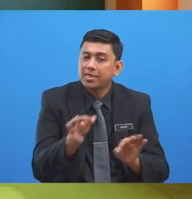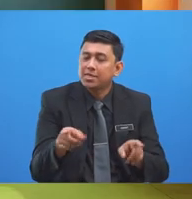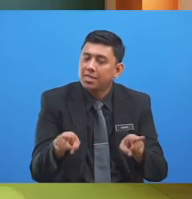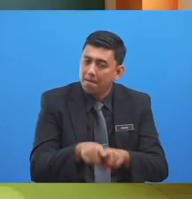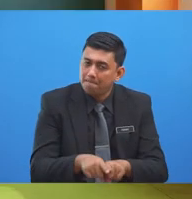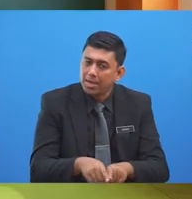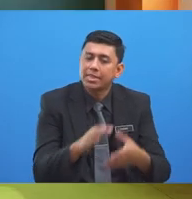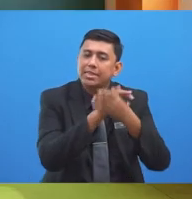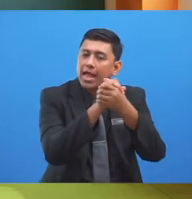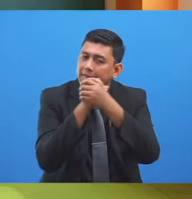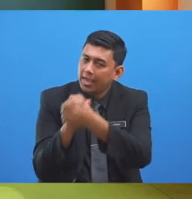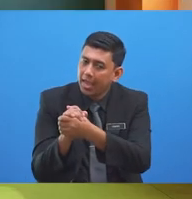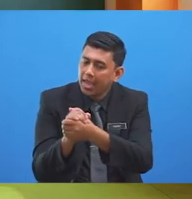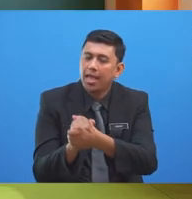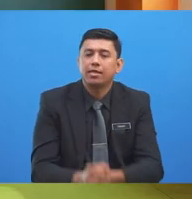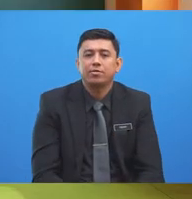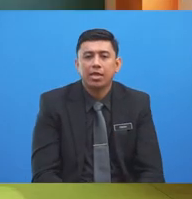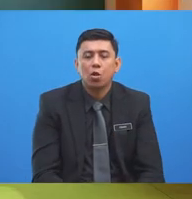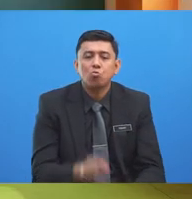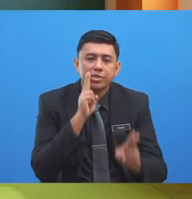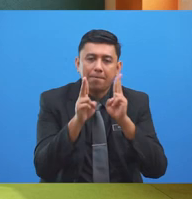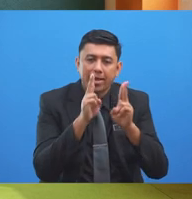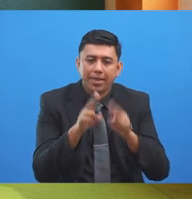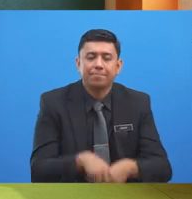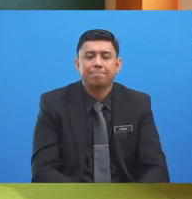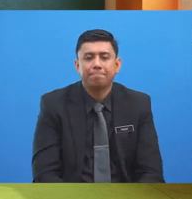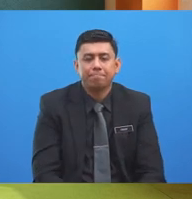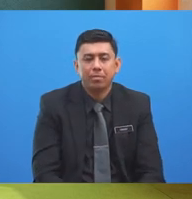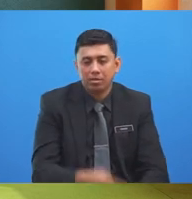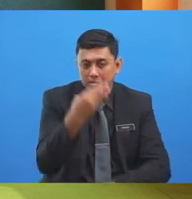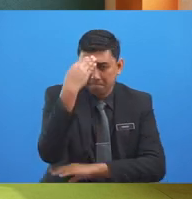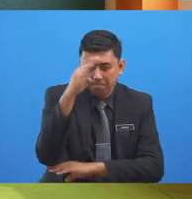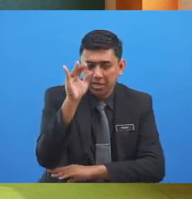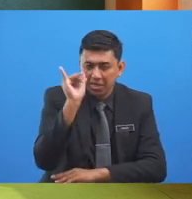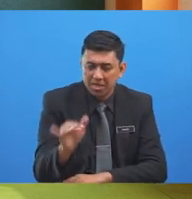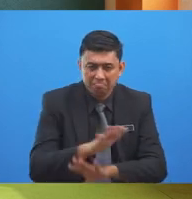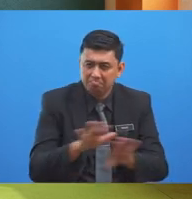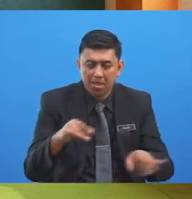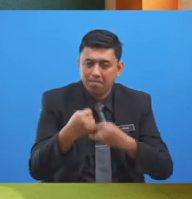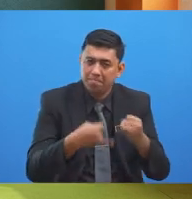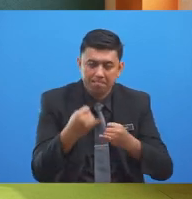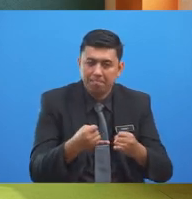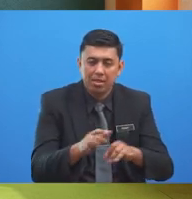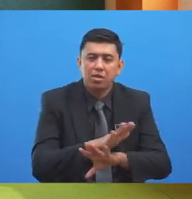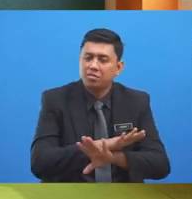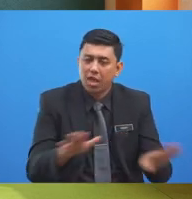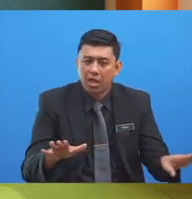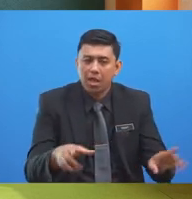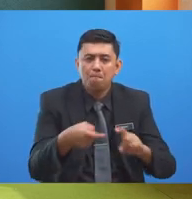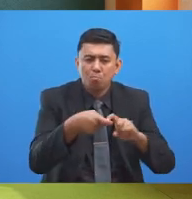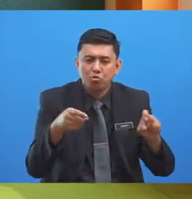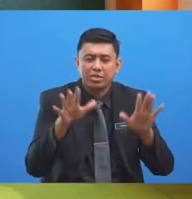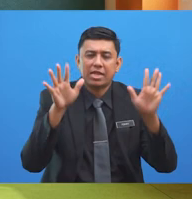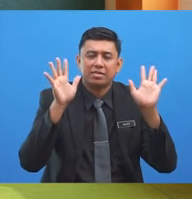Jika sama, syabas dan tahniah diucapkan. Bagi yang tidak berjaya, jangan